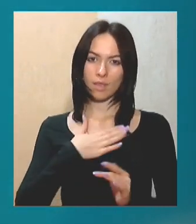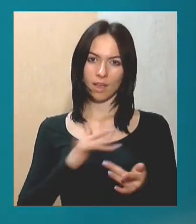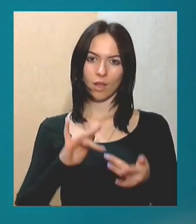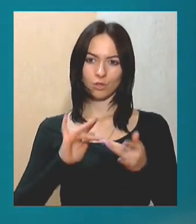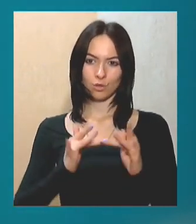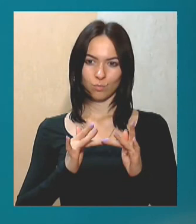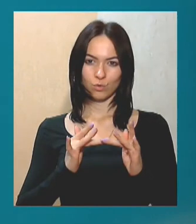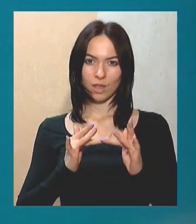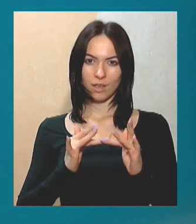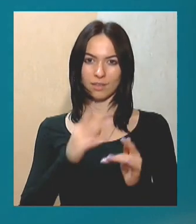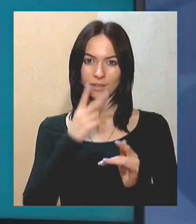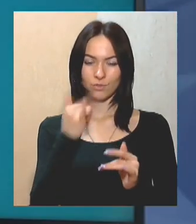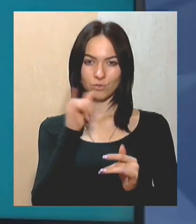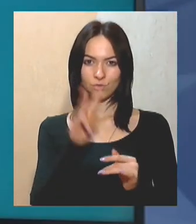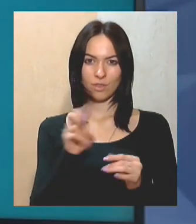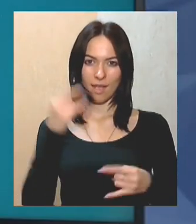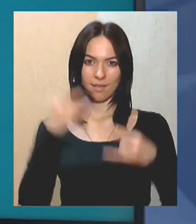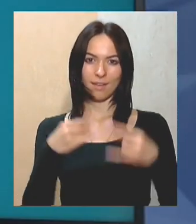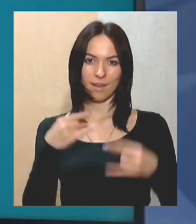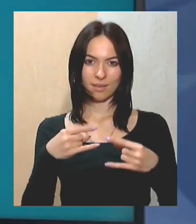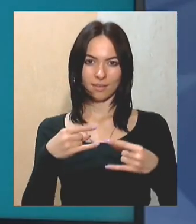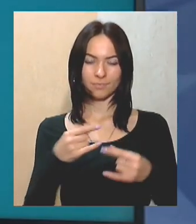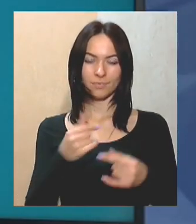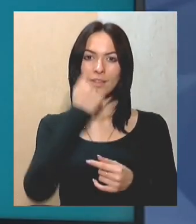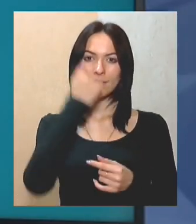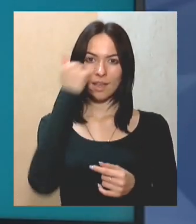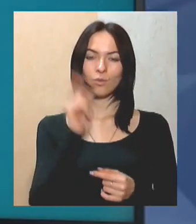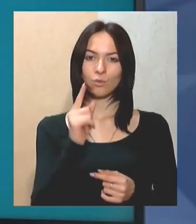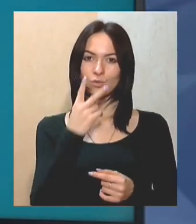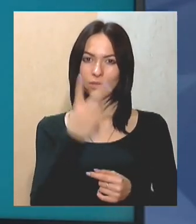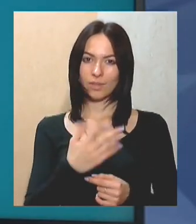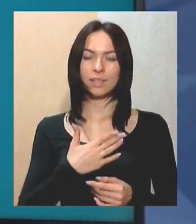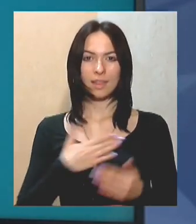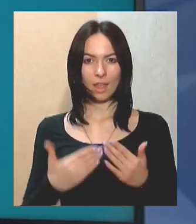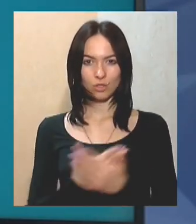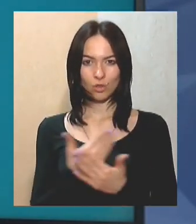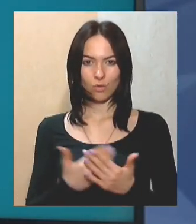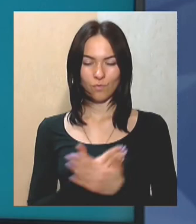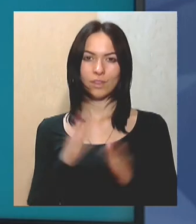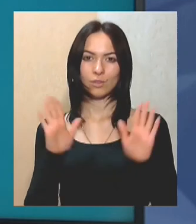бачите на своїх екранах. Дякую, що дивилися наші новини. До зустрічі!